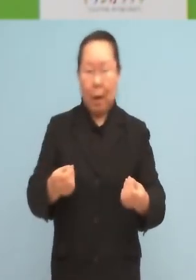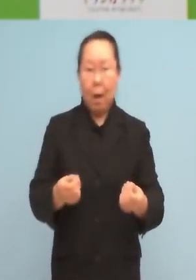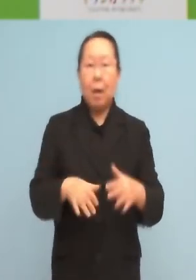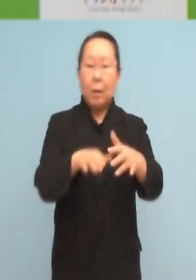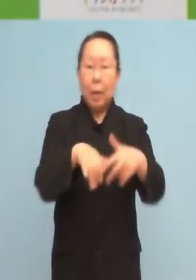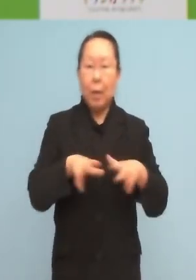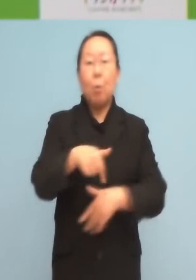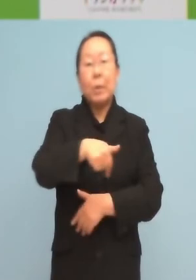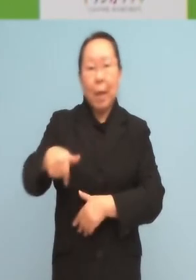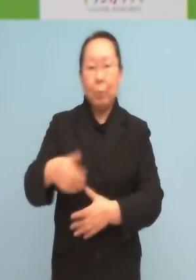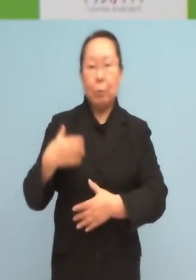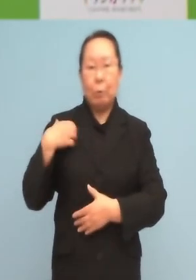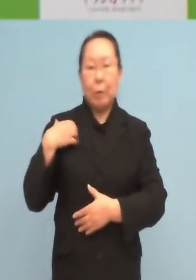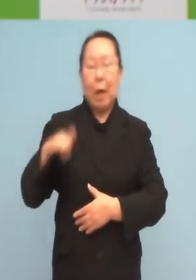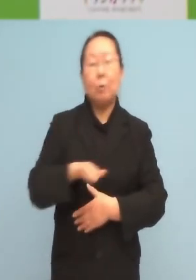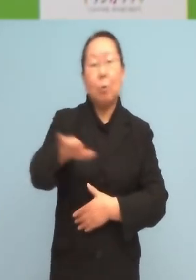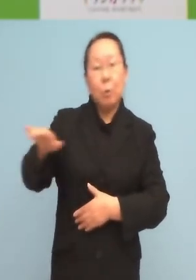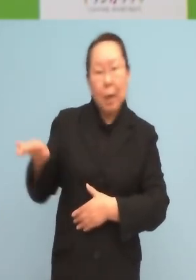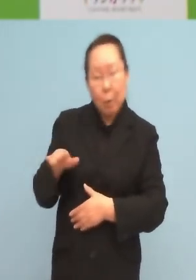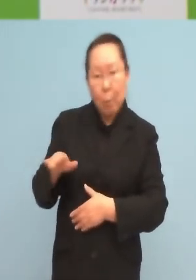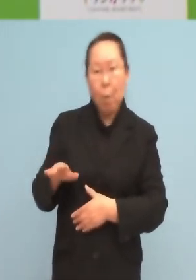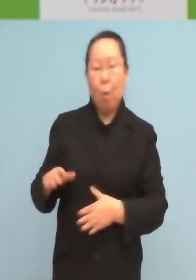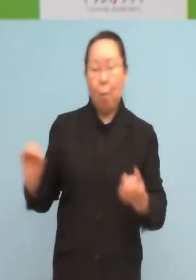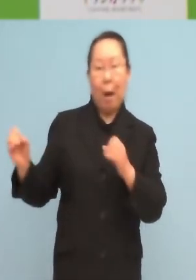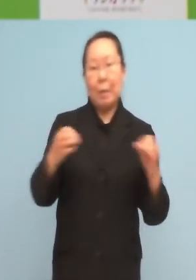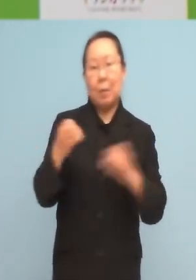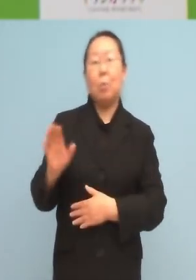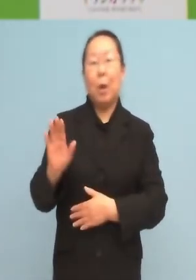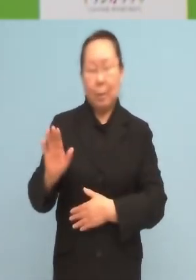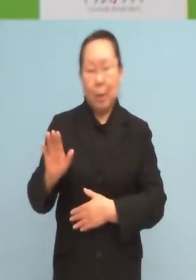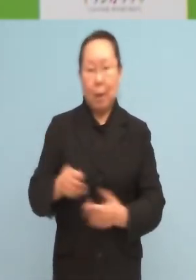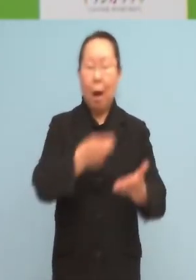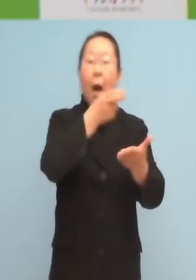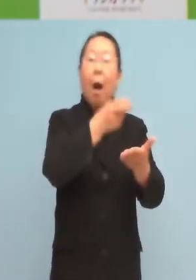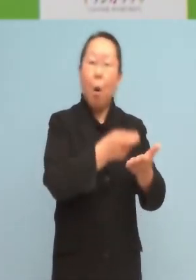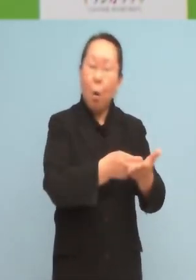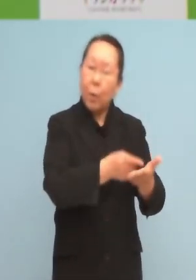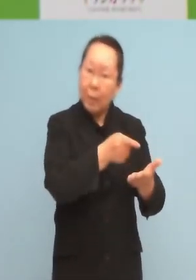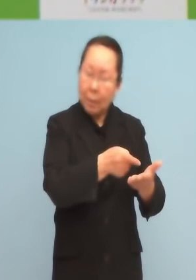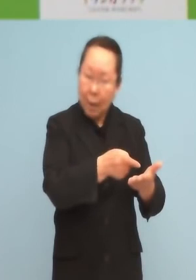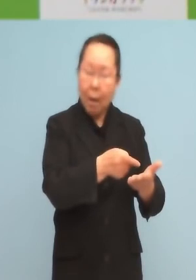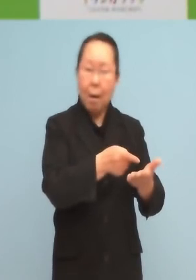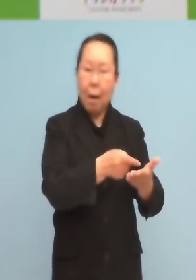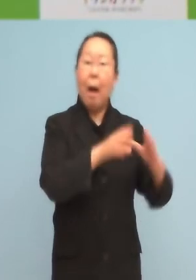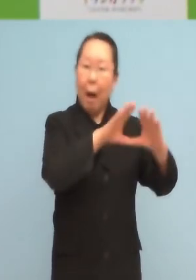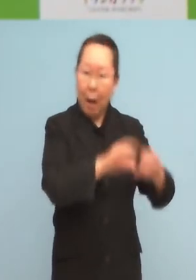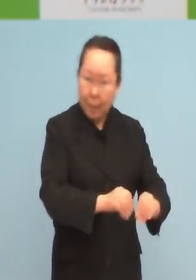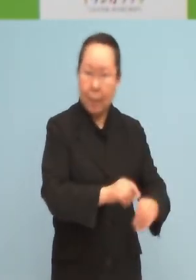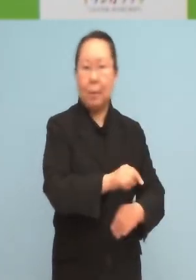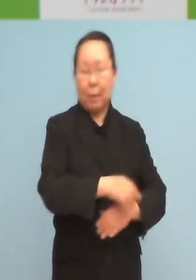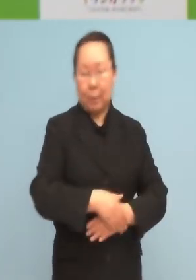ちともあのここに至るまでちょっと議論もしていたんでありますが、まあ、法律が廃止になると